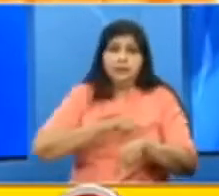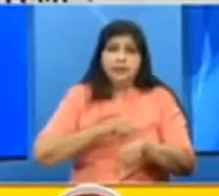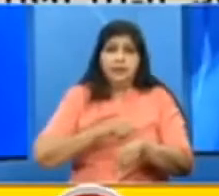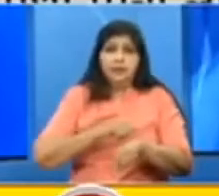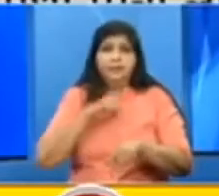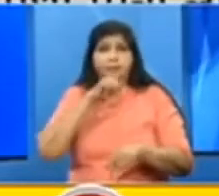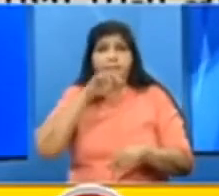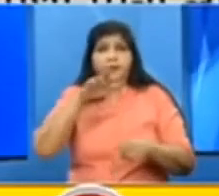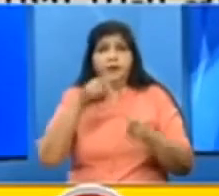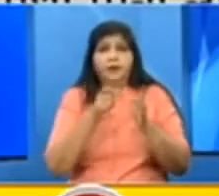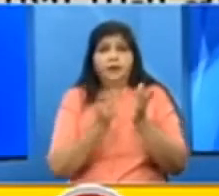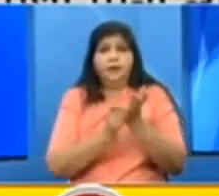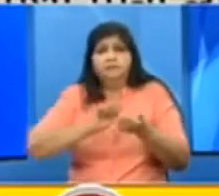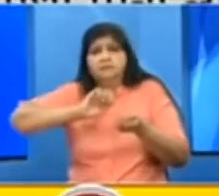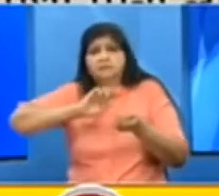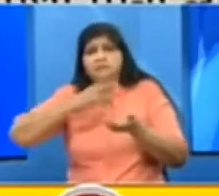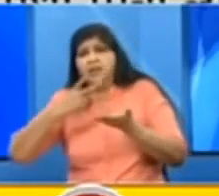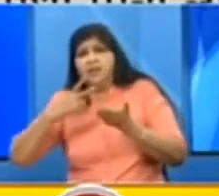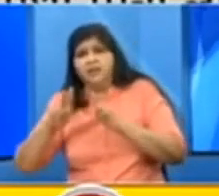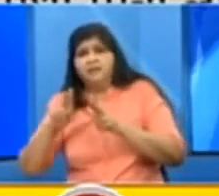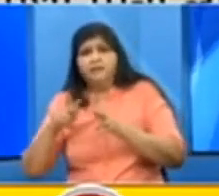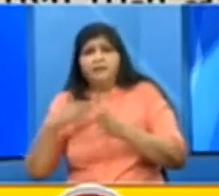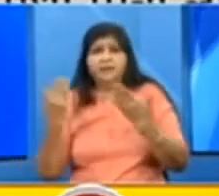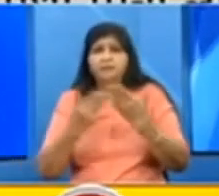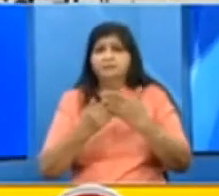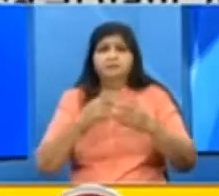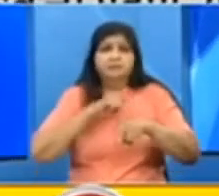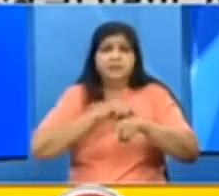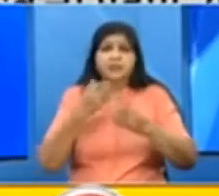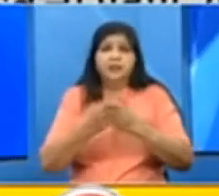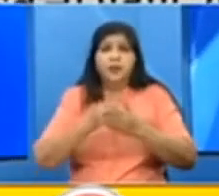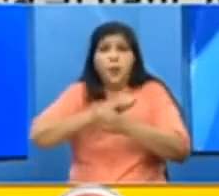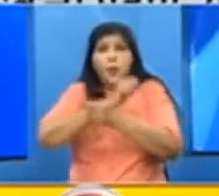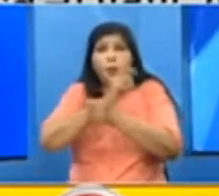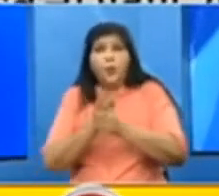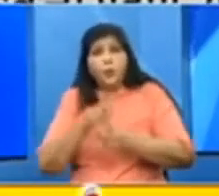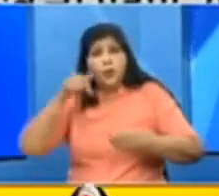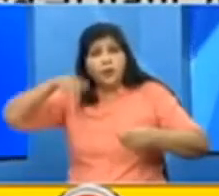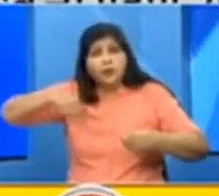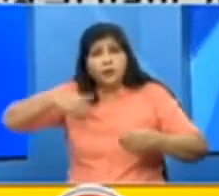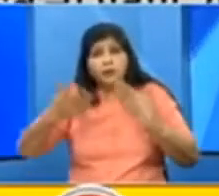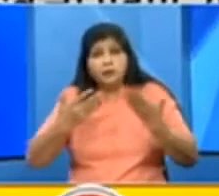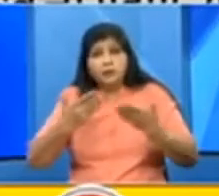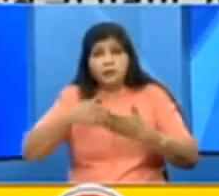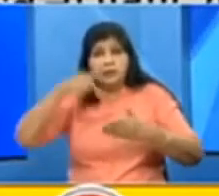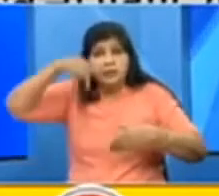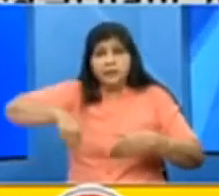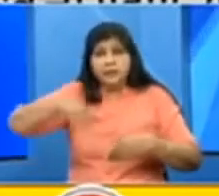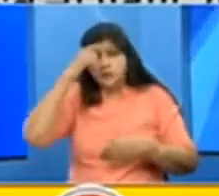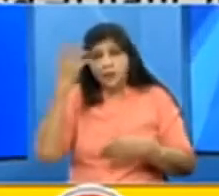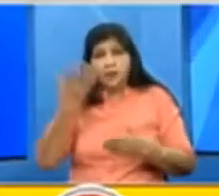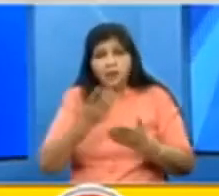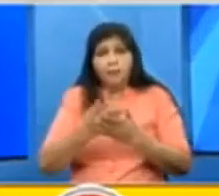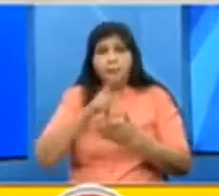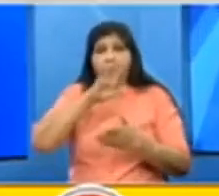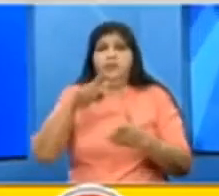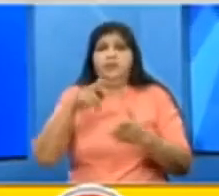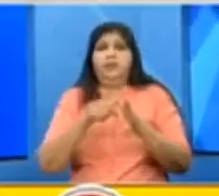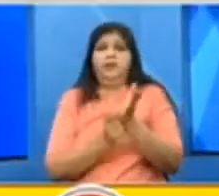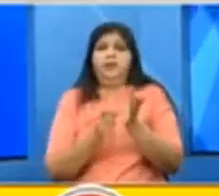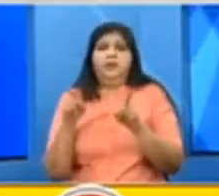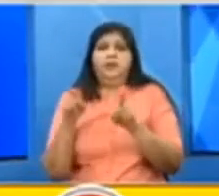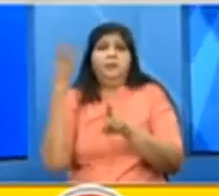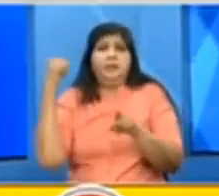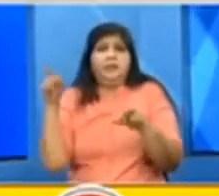भी अलग परिस्थितियों में होगा। कोरोना महामारी की इस आपदा के बीच होगा।